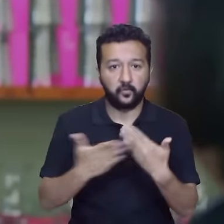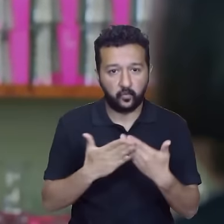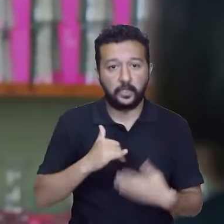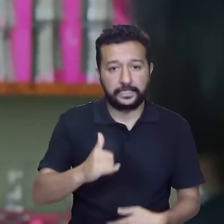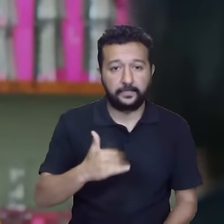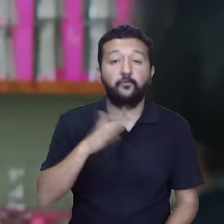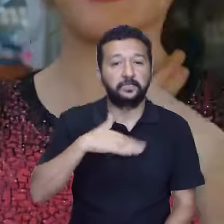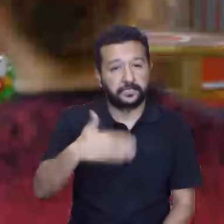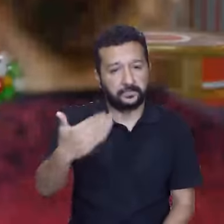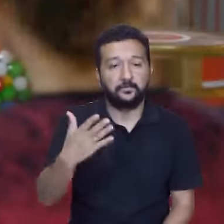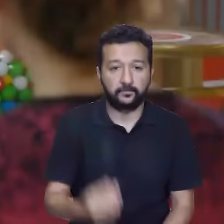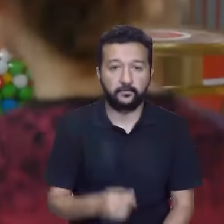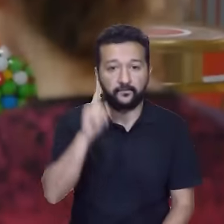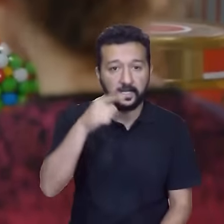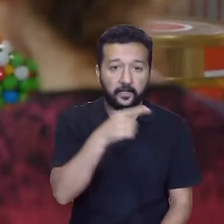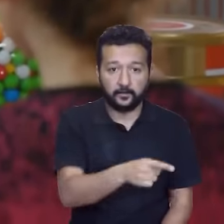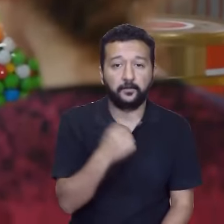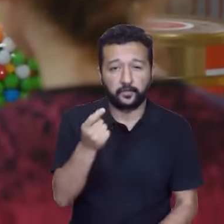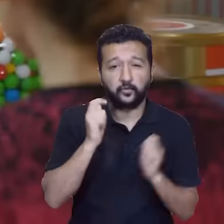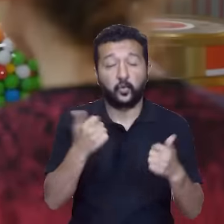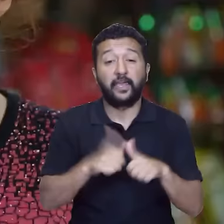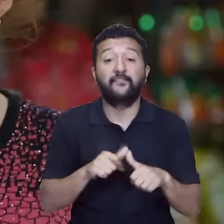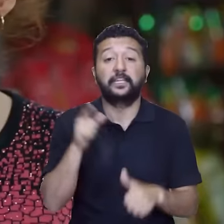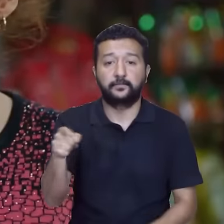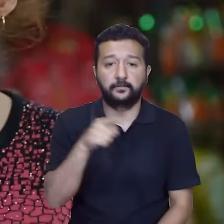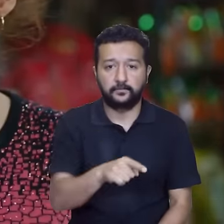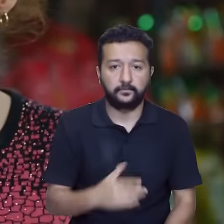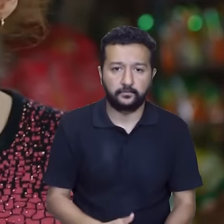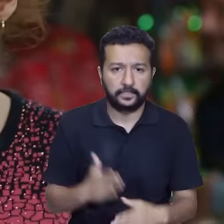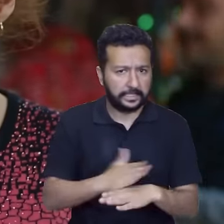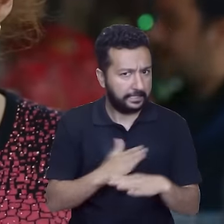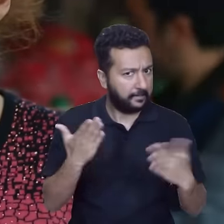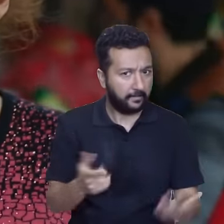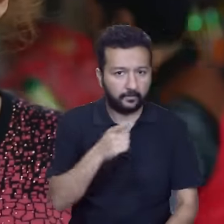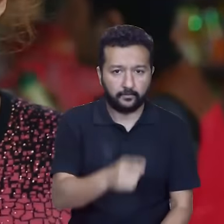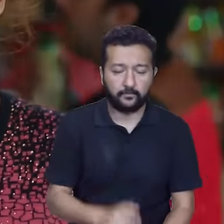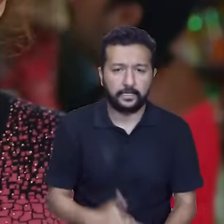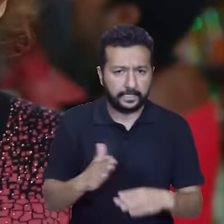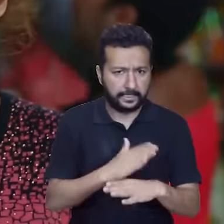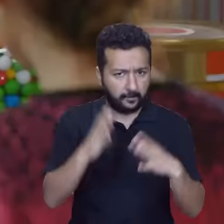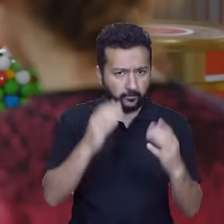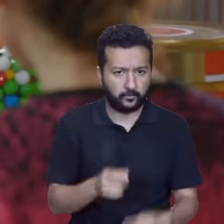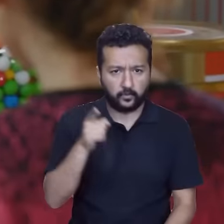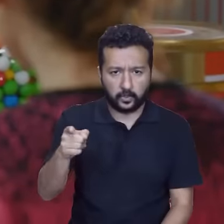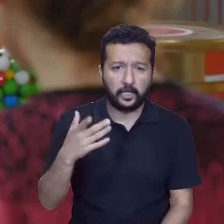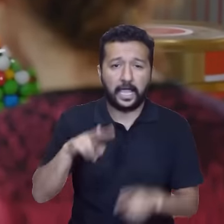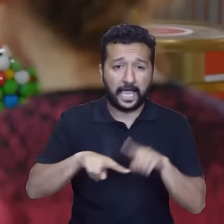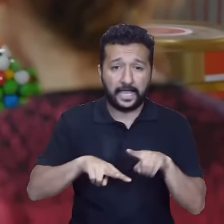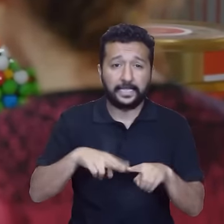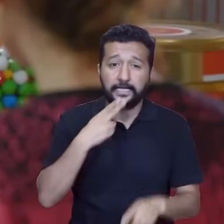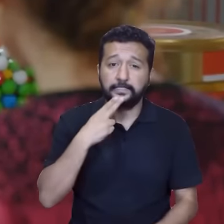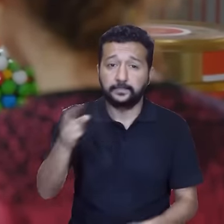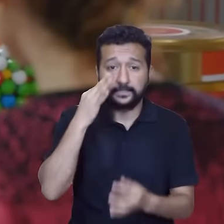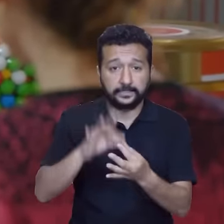bugün olmazsa yarın. Vallahi biraz zor evlenir. Aa, o niyeymiş? Ay niye olacak? O Adile